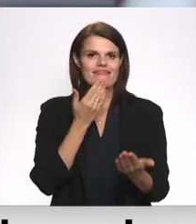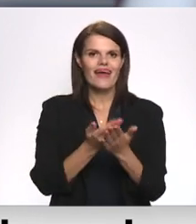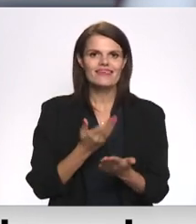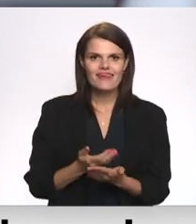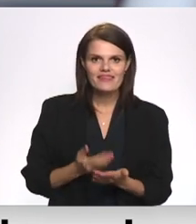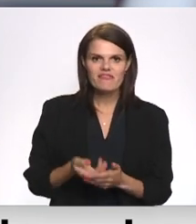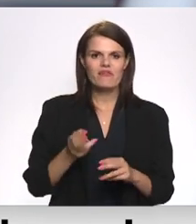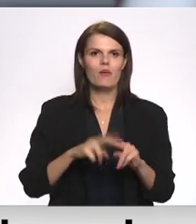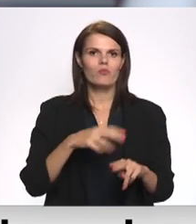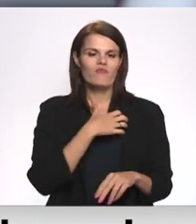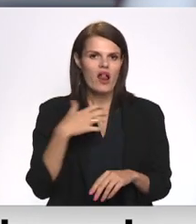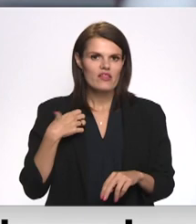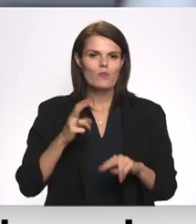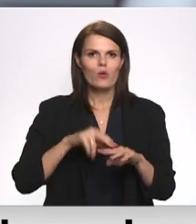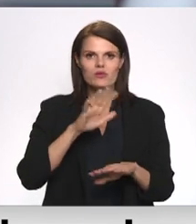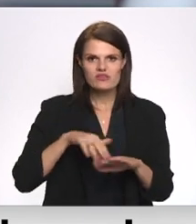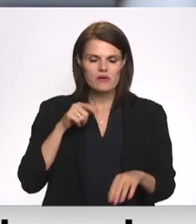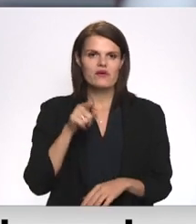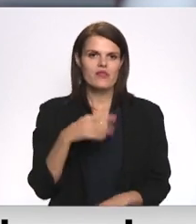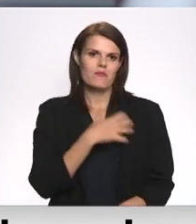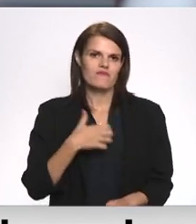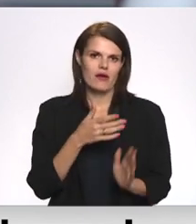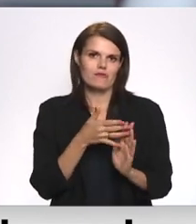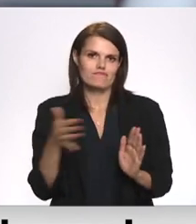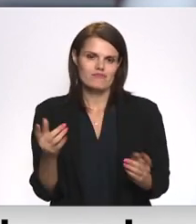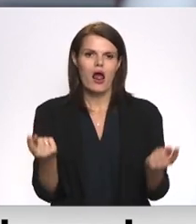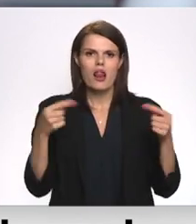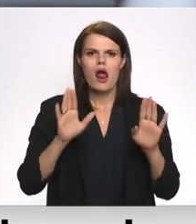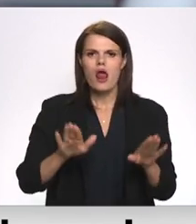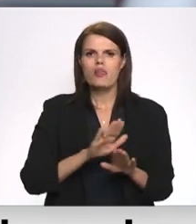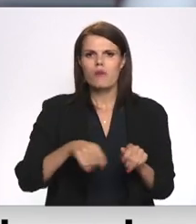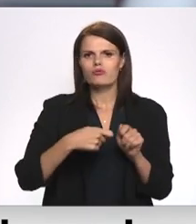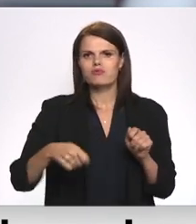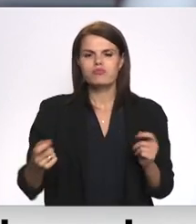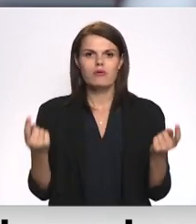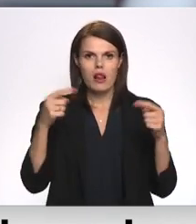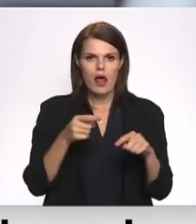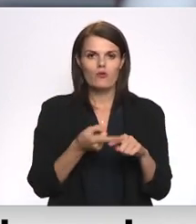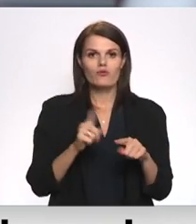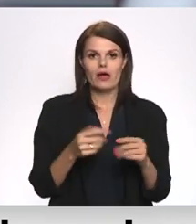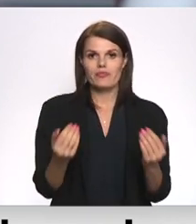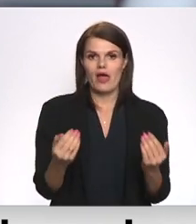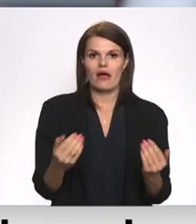tam Saeimā, tam ir nepieciešams krietnes laiks. Un lai valdība jauna nekavētu laiku, šī paveic šos